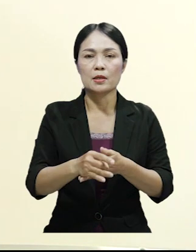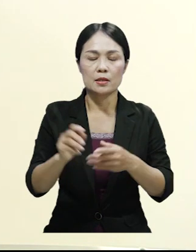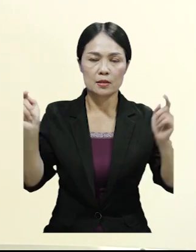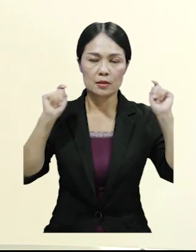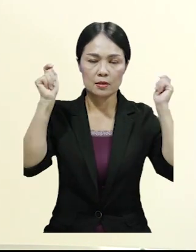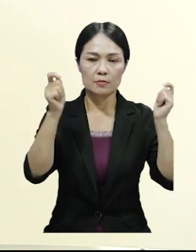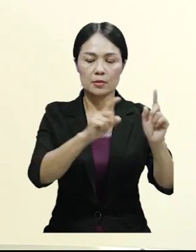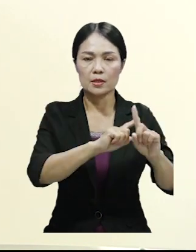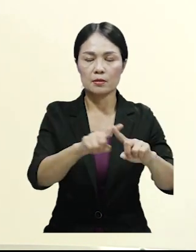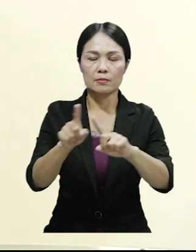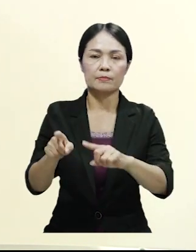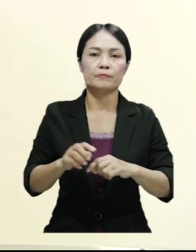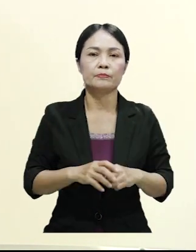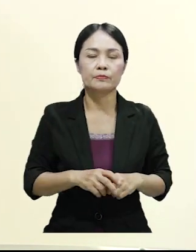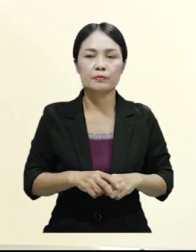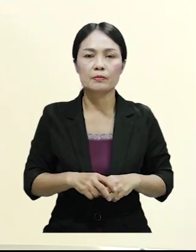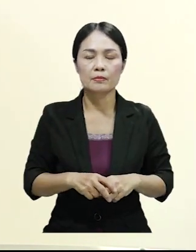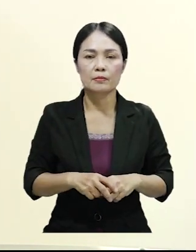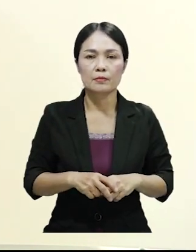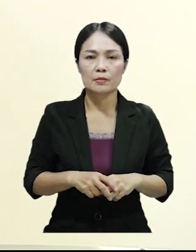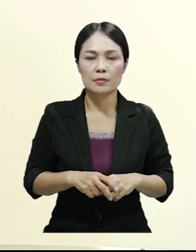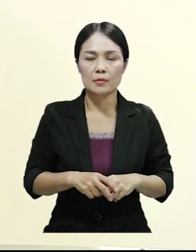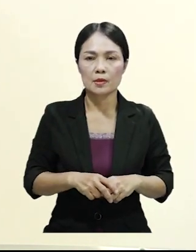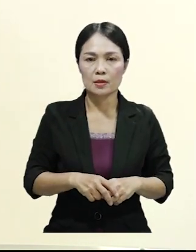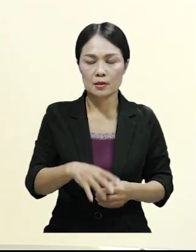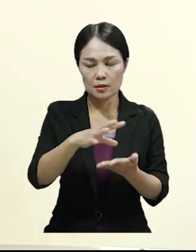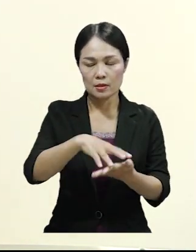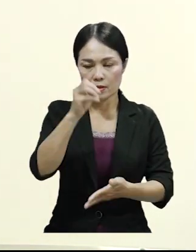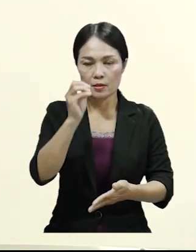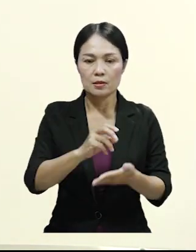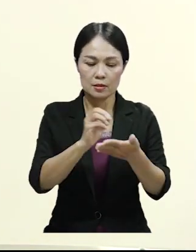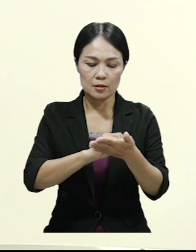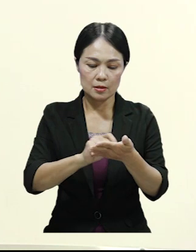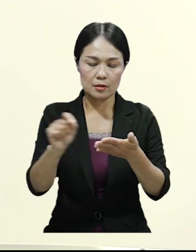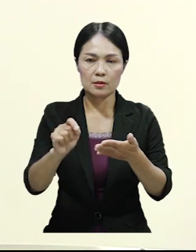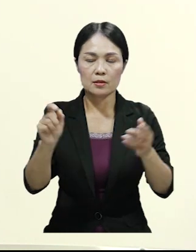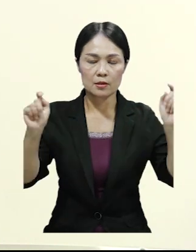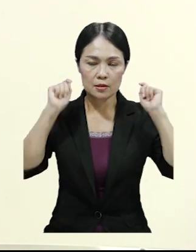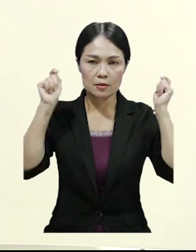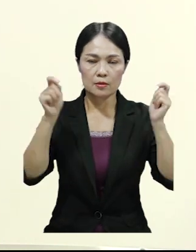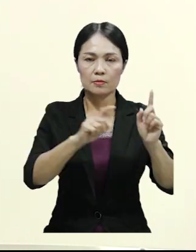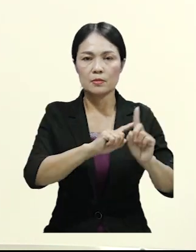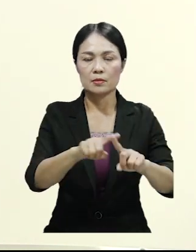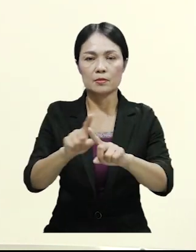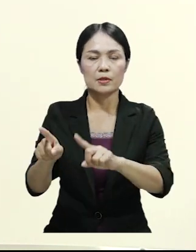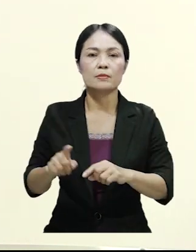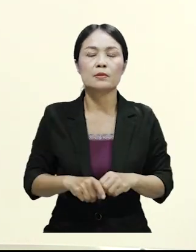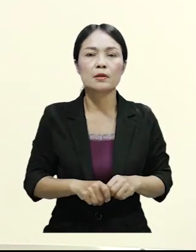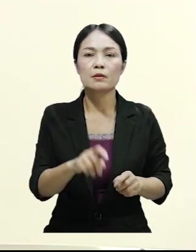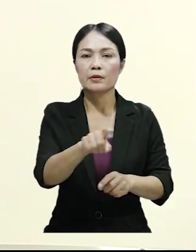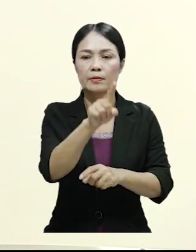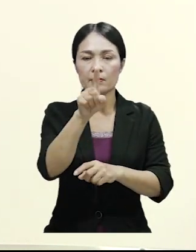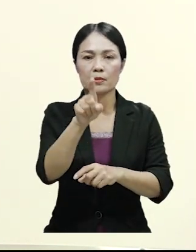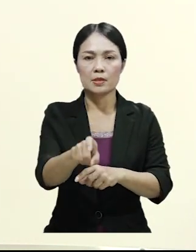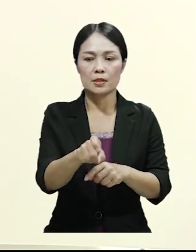បុណ្យផ្សេងអញ្ចឹងណាកូនណាយើងរៀនការសរសេរពណ៌នាអំពីពិធីបុណ្យផ្សេងតើ